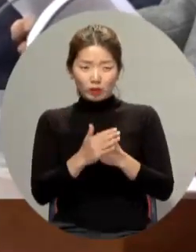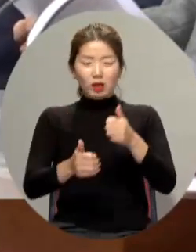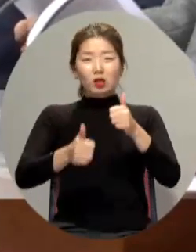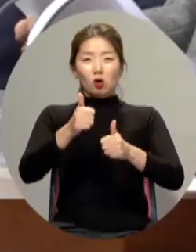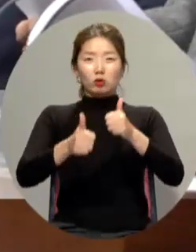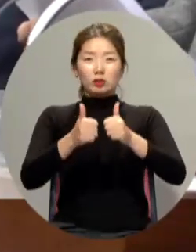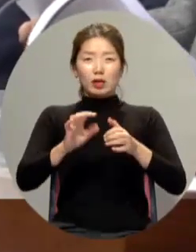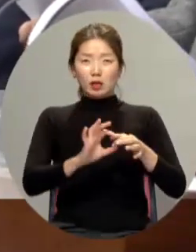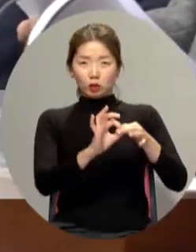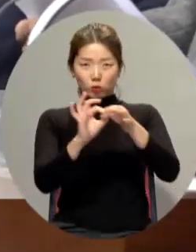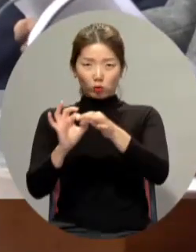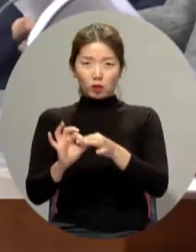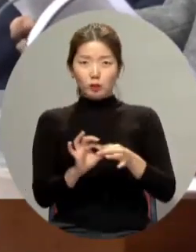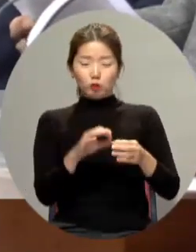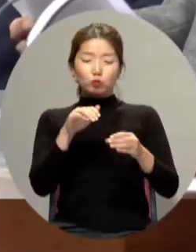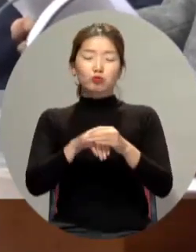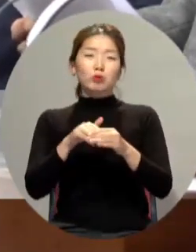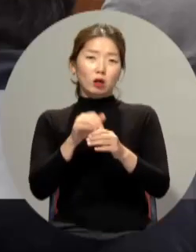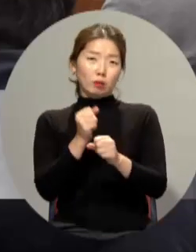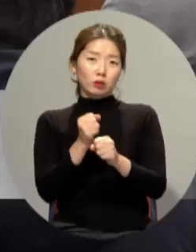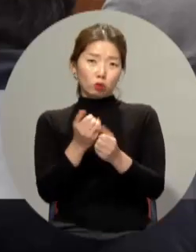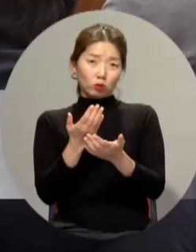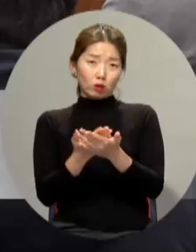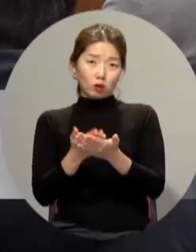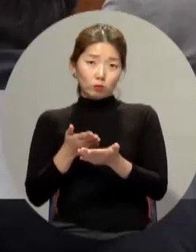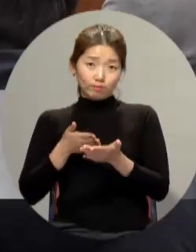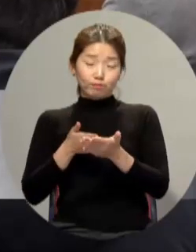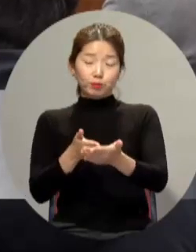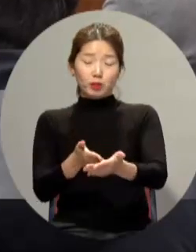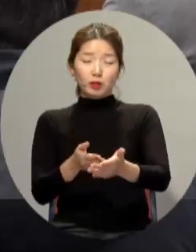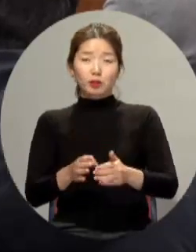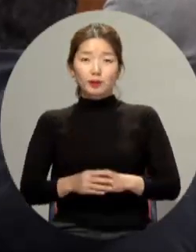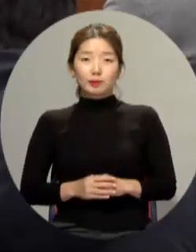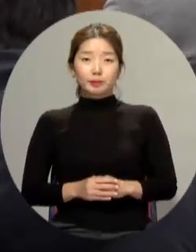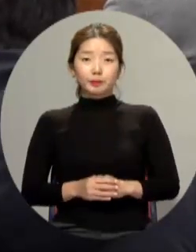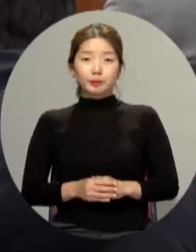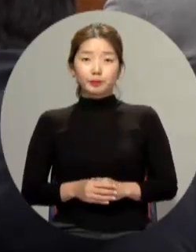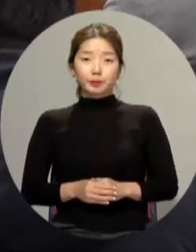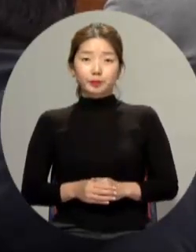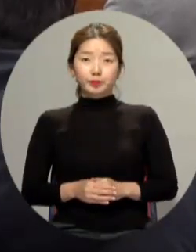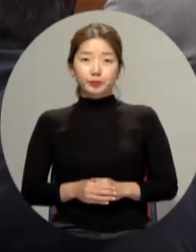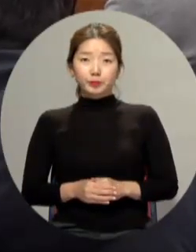통해 아름다운 경선 문화정착에 나서 달라고 후보들에게 호소했습니다